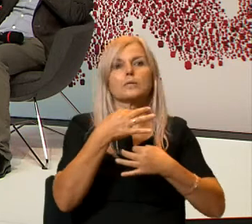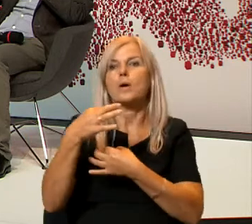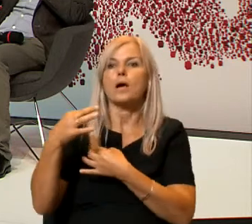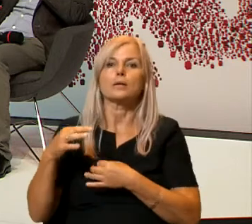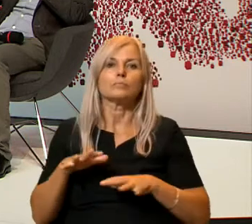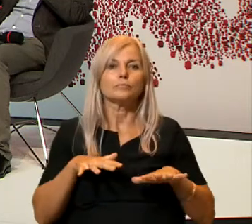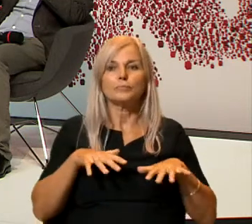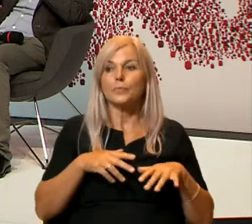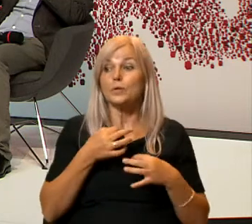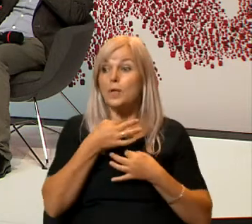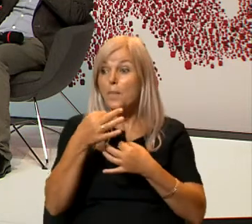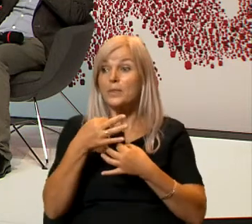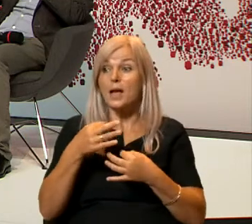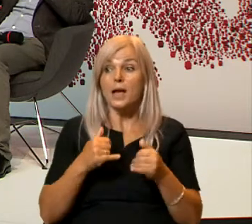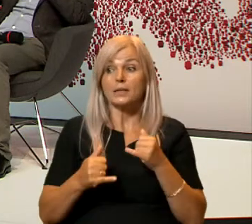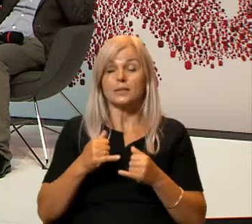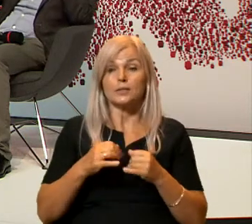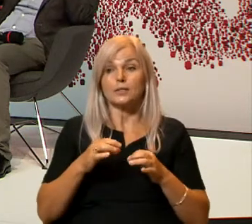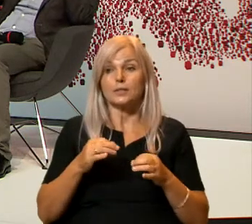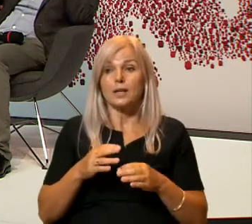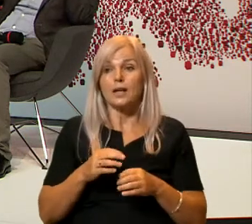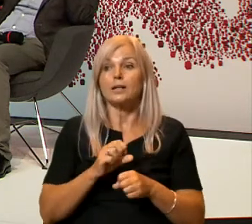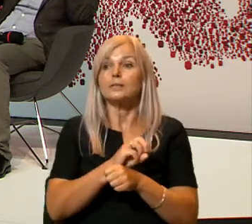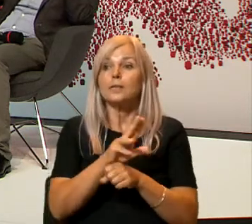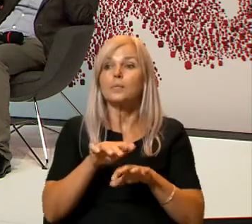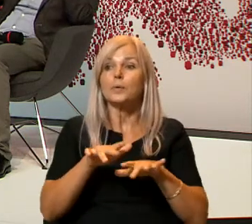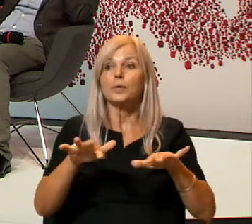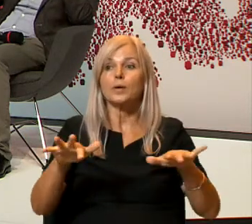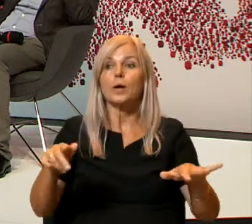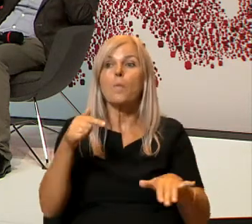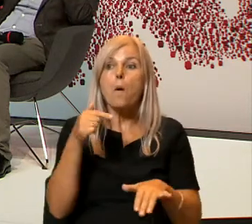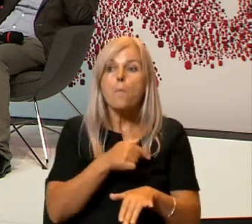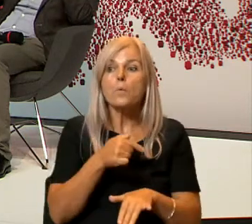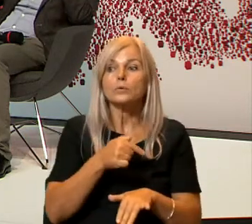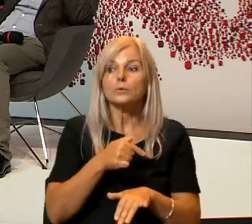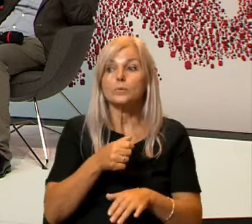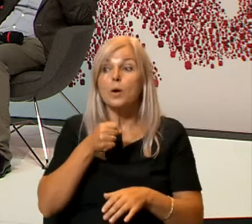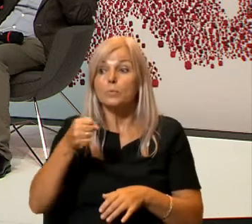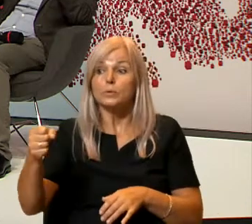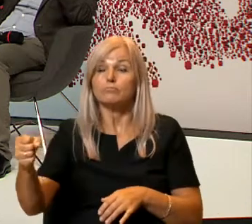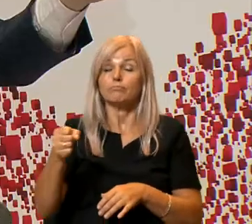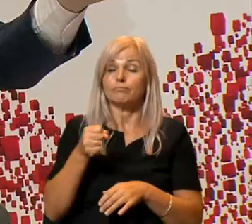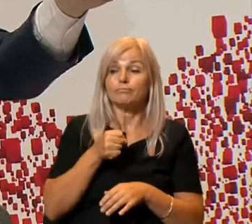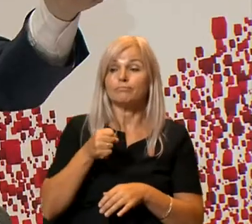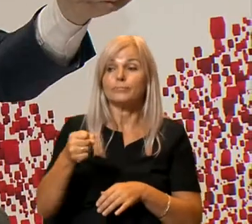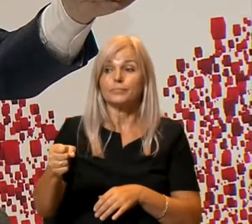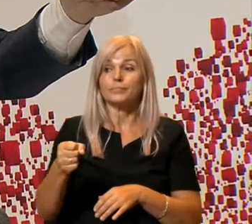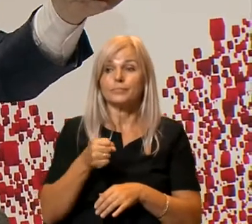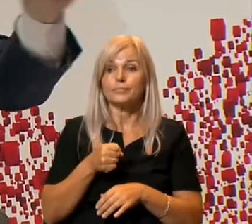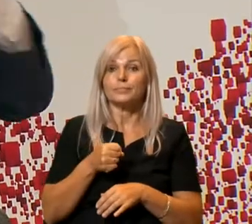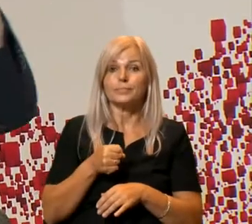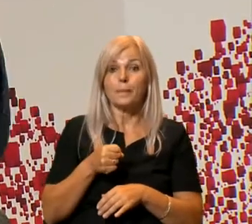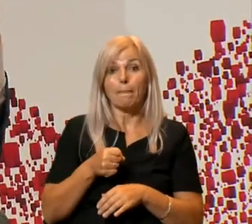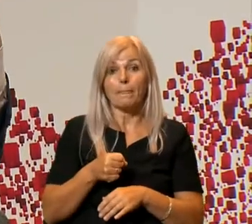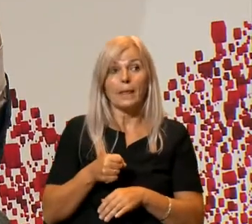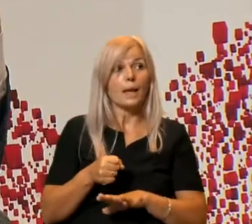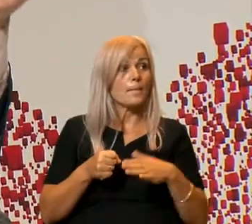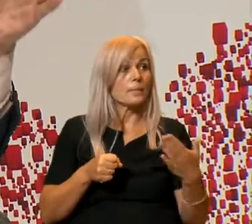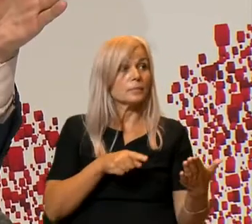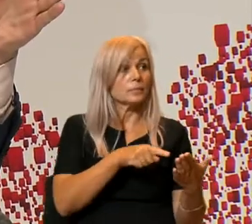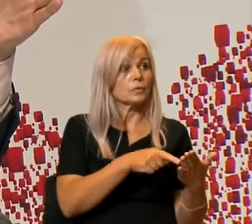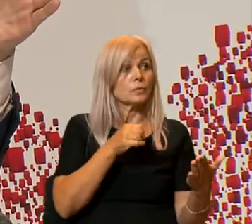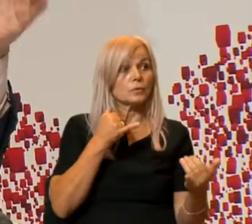względu na pandemię, musimy zostawić ten mikrofon tutaj w Państwa prawym rogu. Jeżeli ktoś